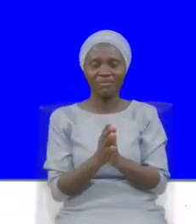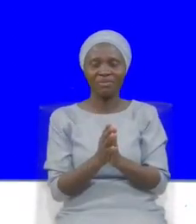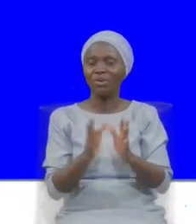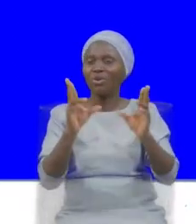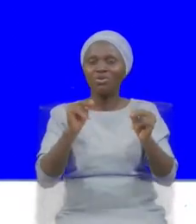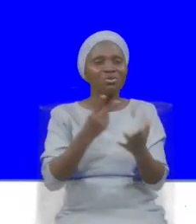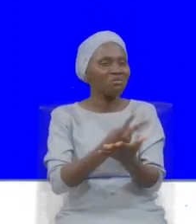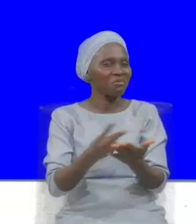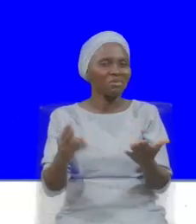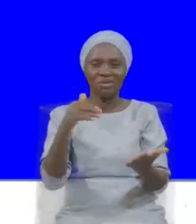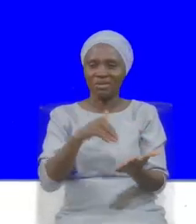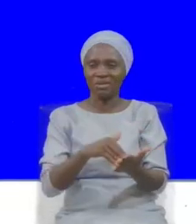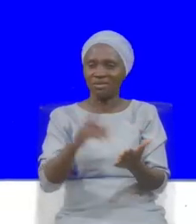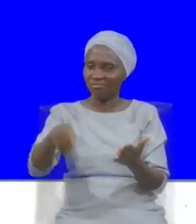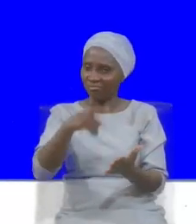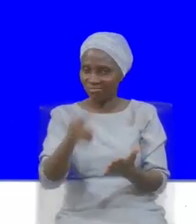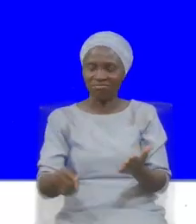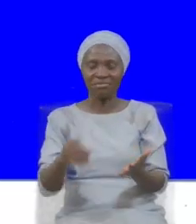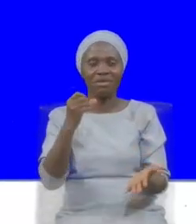Il n'y a plus de retard, c'est annulé.